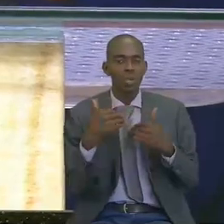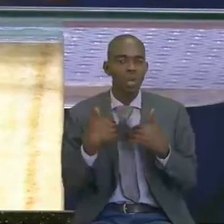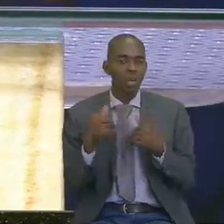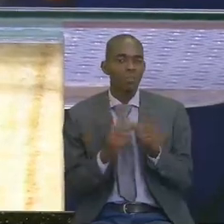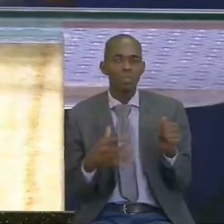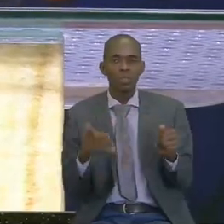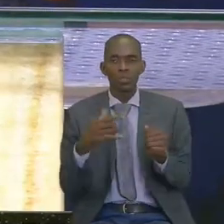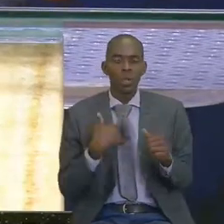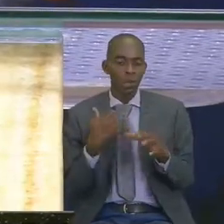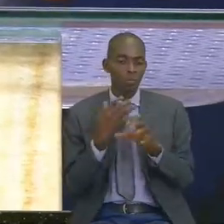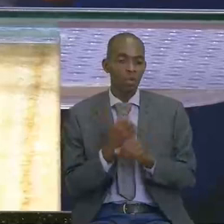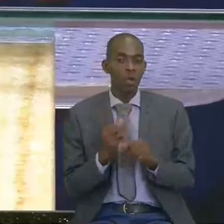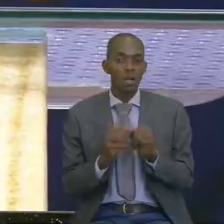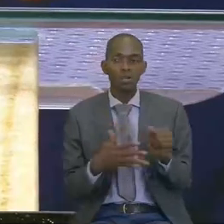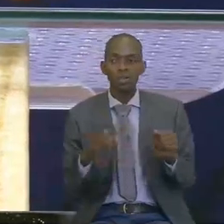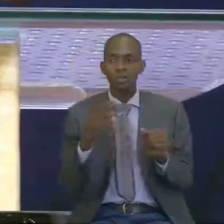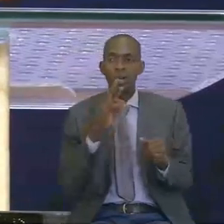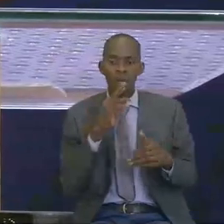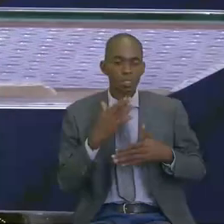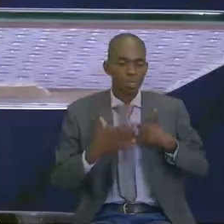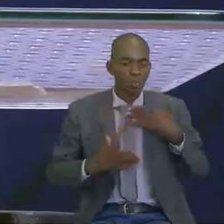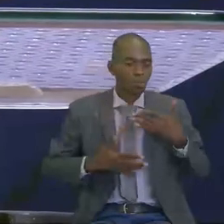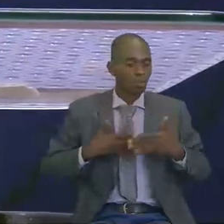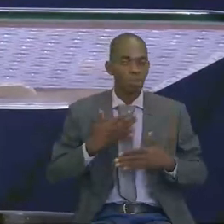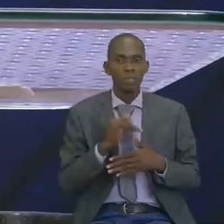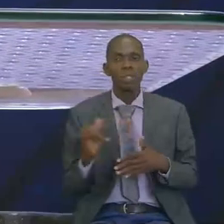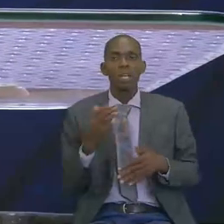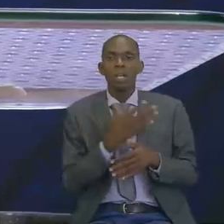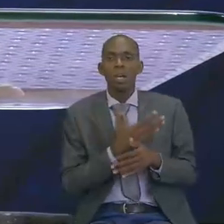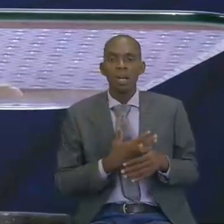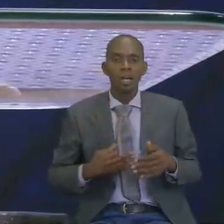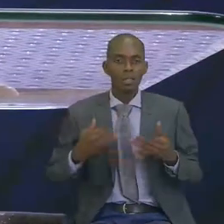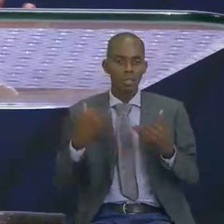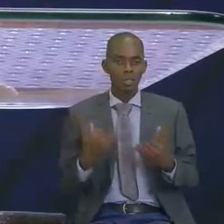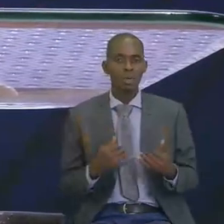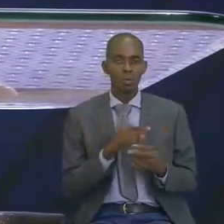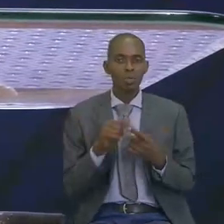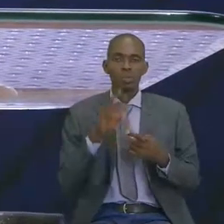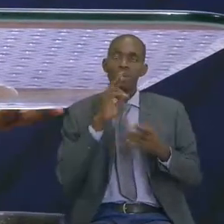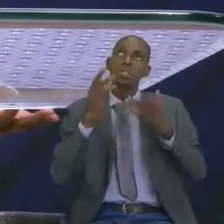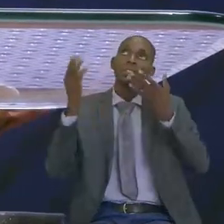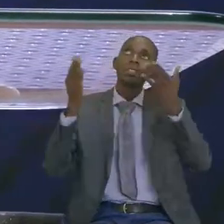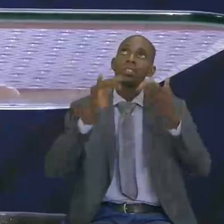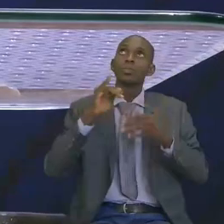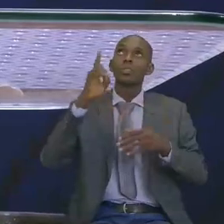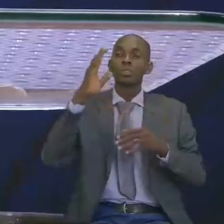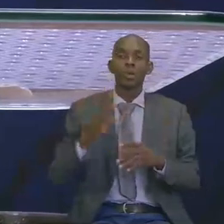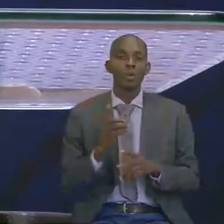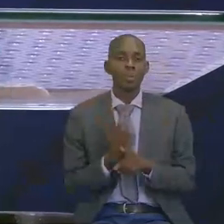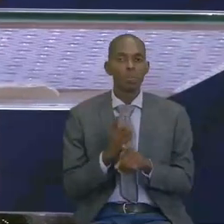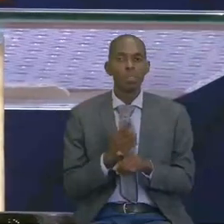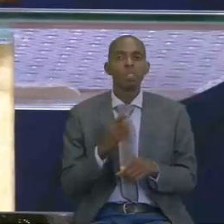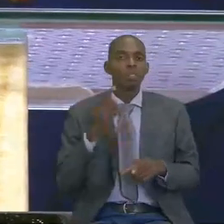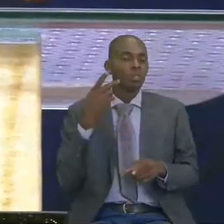possédez, ce dont vous jouissez. Et si vous ne servez pas Dieu de façon appropriée, vous ne payez pas votre